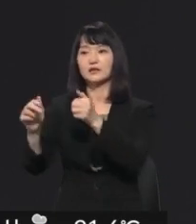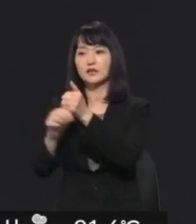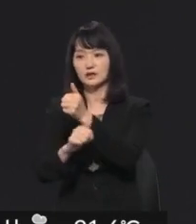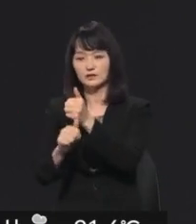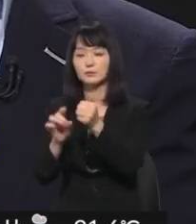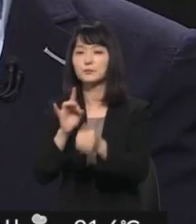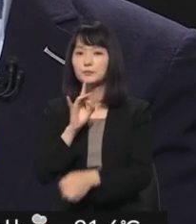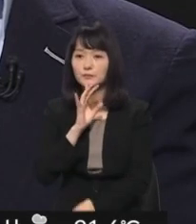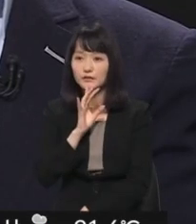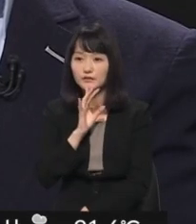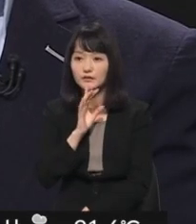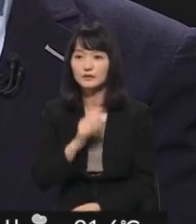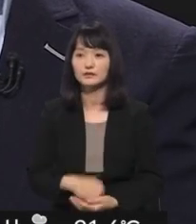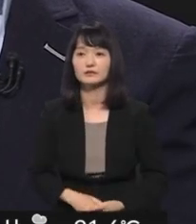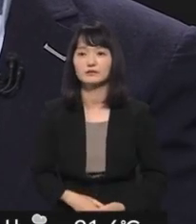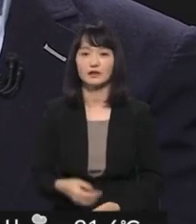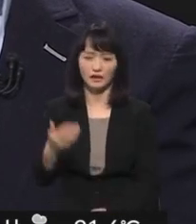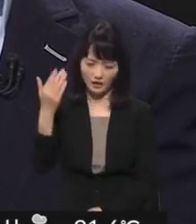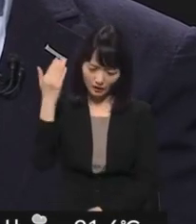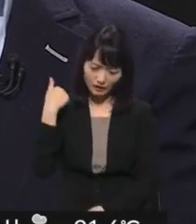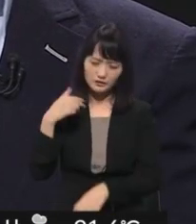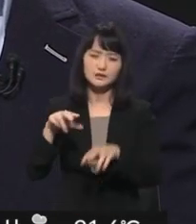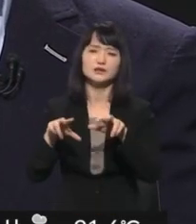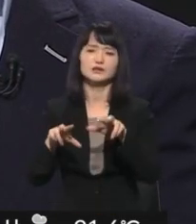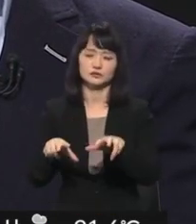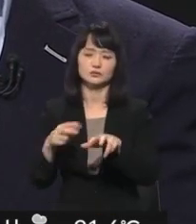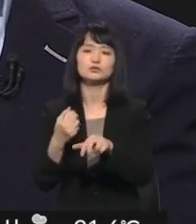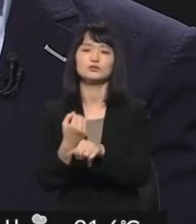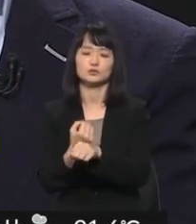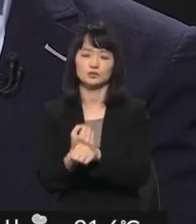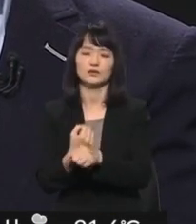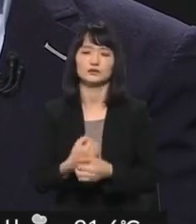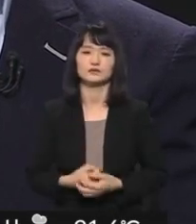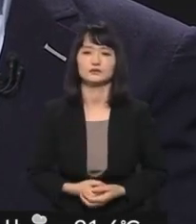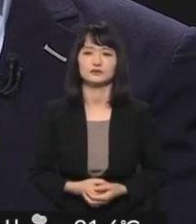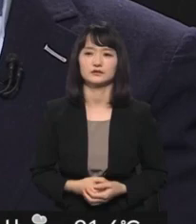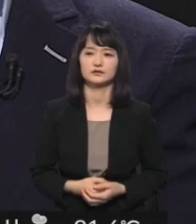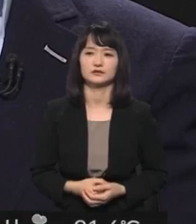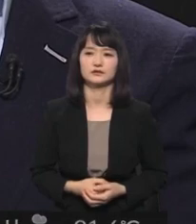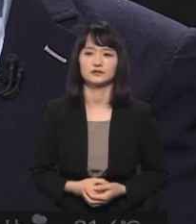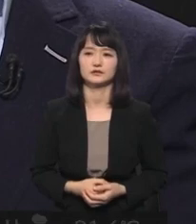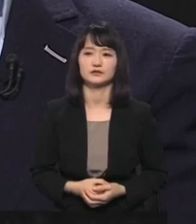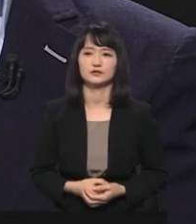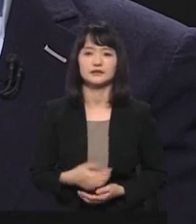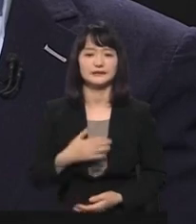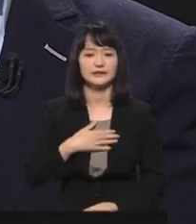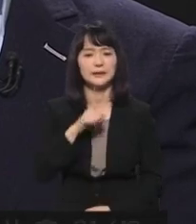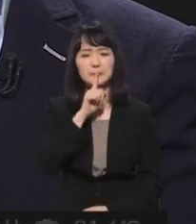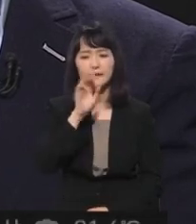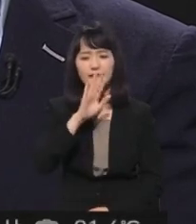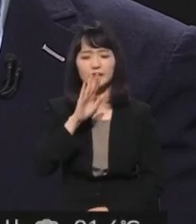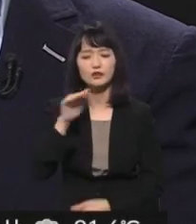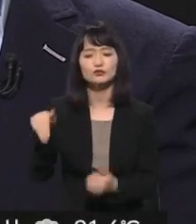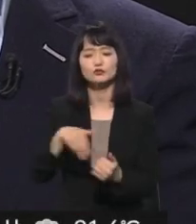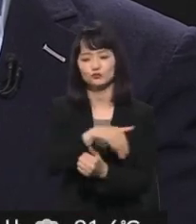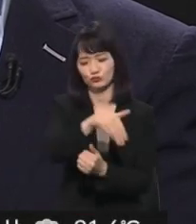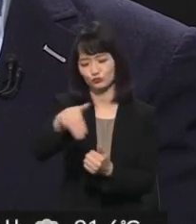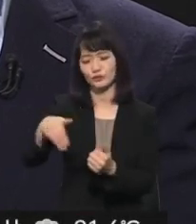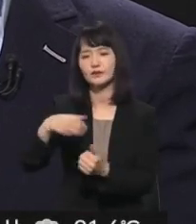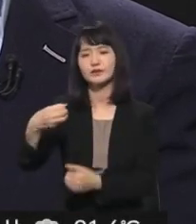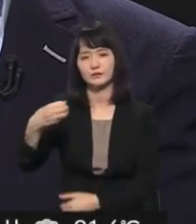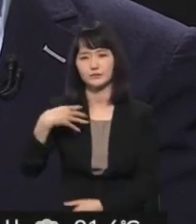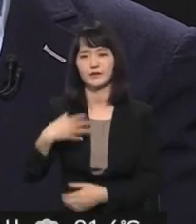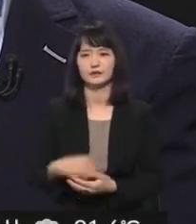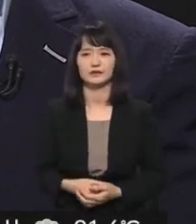소리가 될 수가 있어요 지금도 그랬다는 말이죠 그렇지 그냥 뒤에서 다 한 거라고 이야기를 하니까 제가 한게 아니고 그렇다고 하니까 예 그래서 제가 볼때는